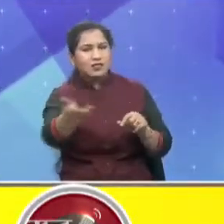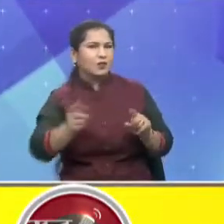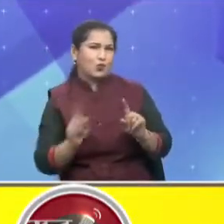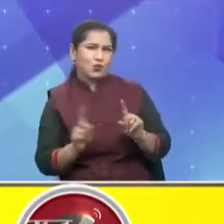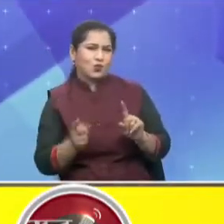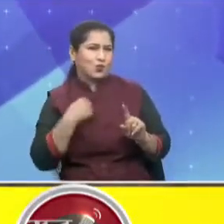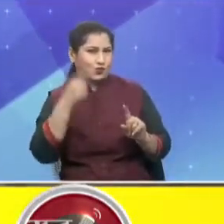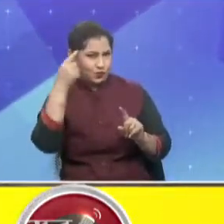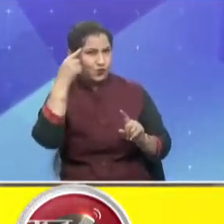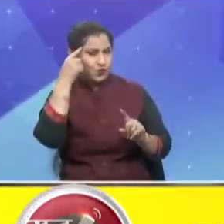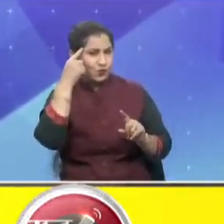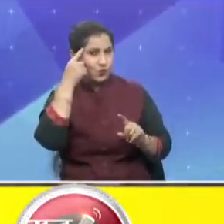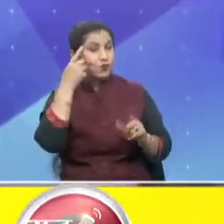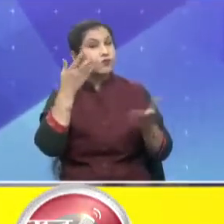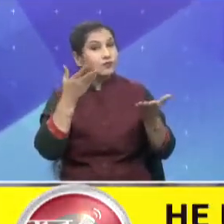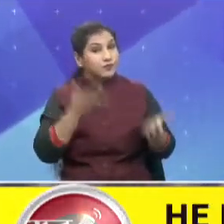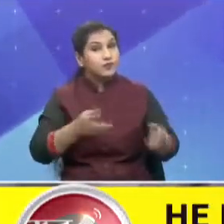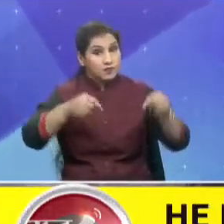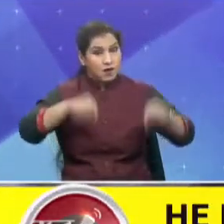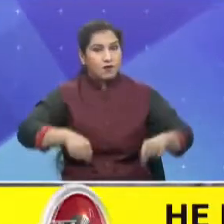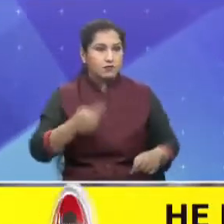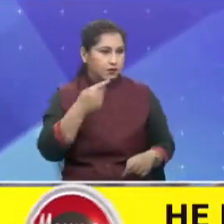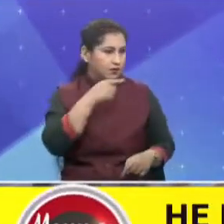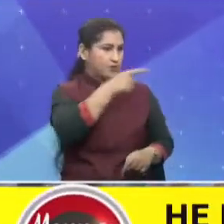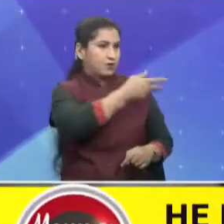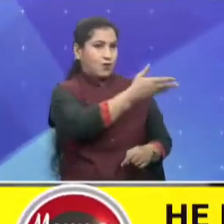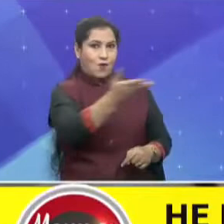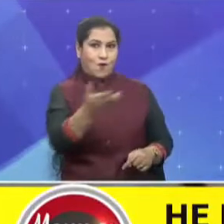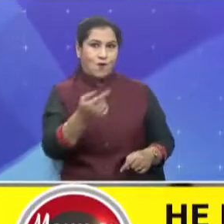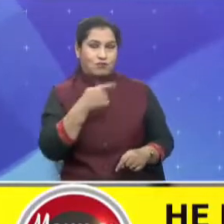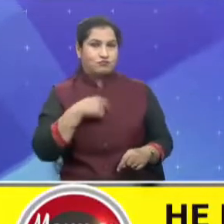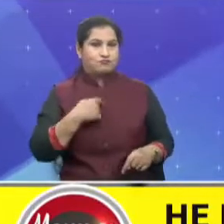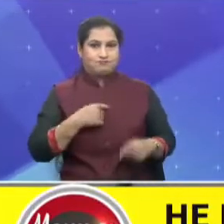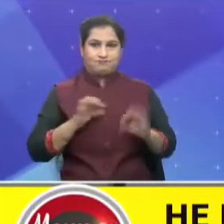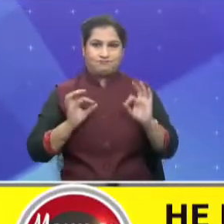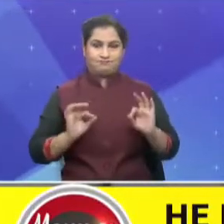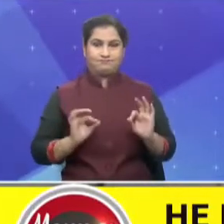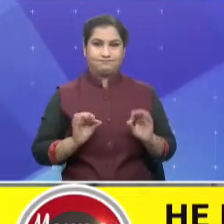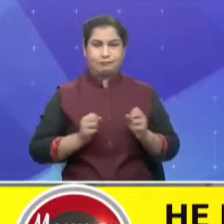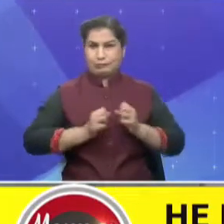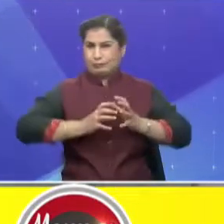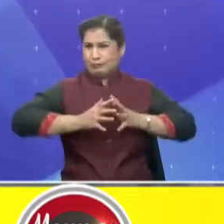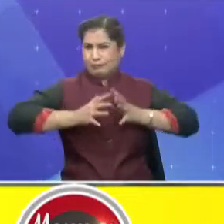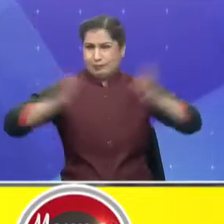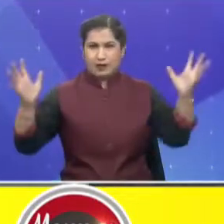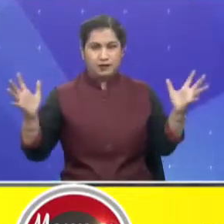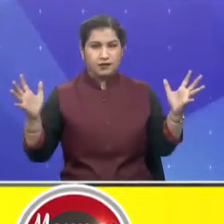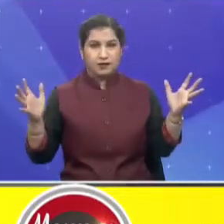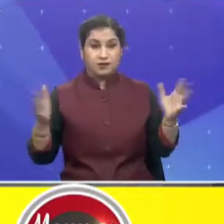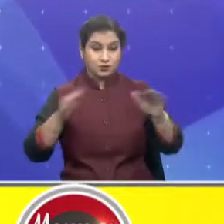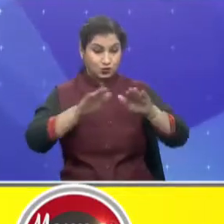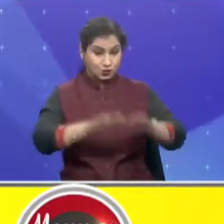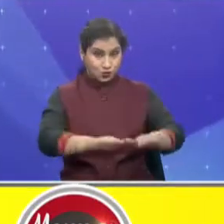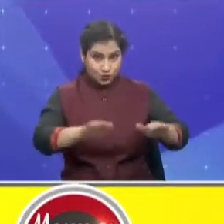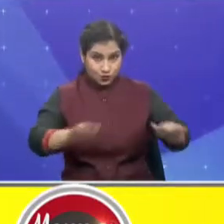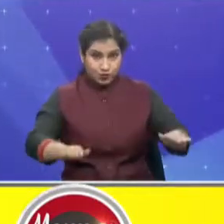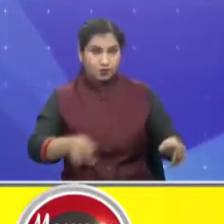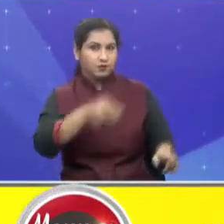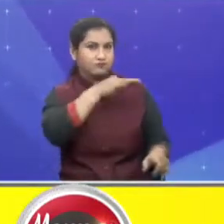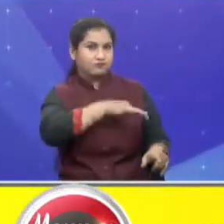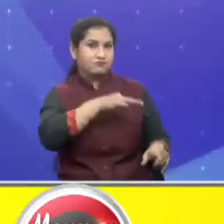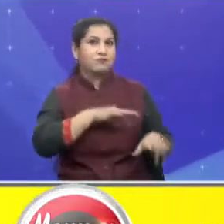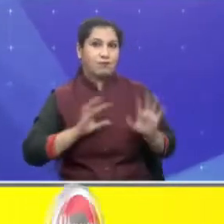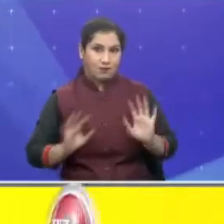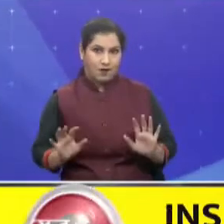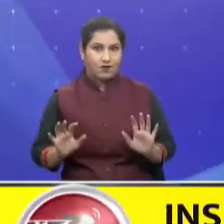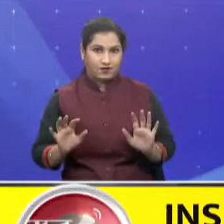पड़े। उन्हें आज ये देखकर बहुत अच्छा लगता है कि बड़ी संख्या में स्टूडेंट्स को इसका लाभ मिल